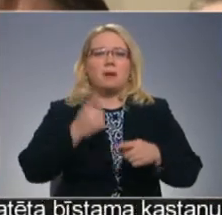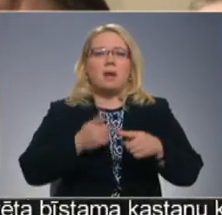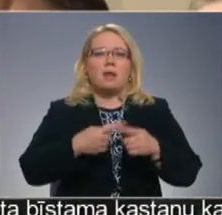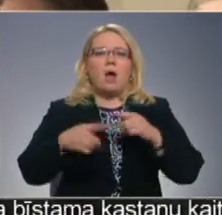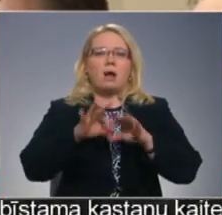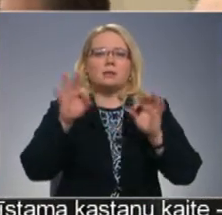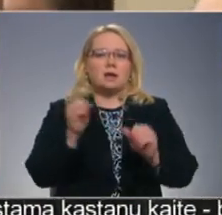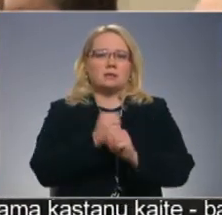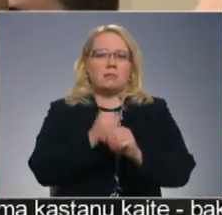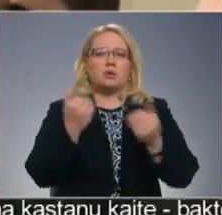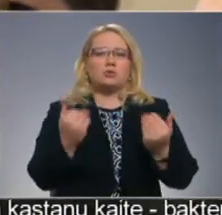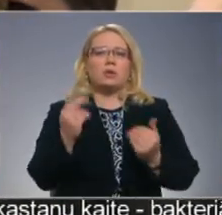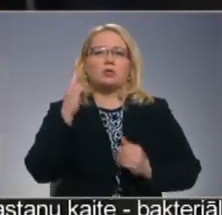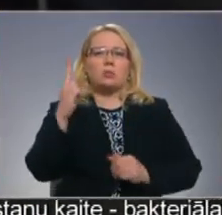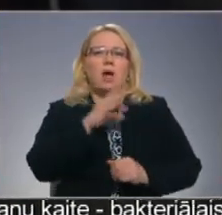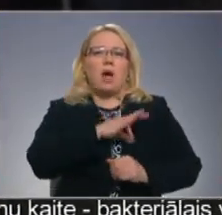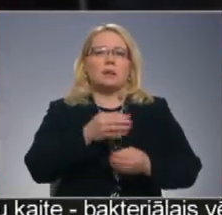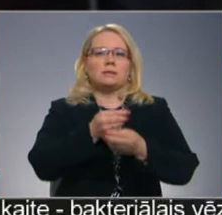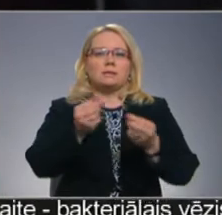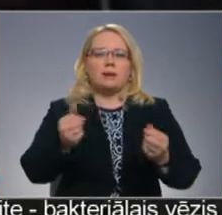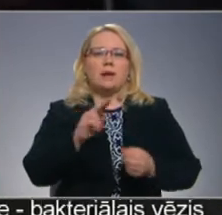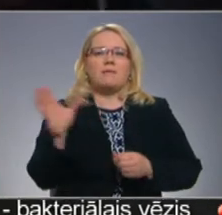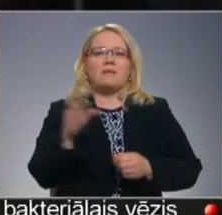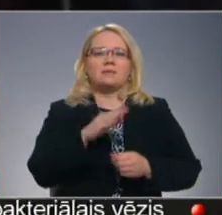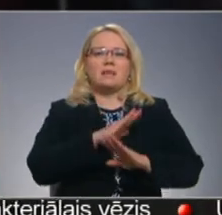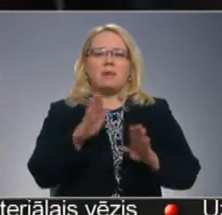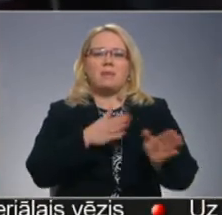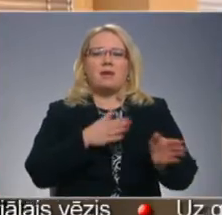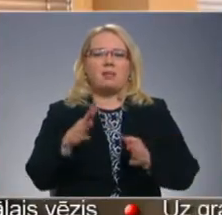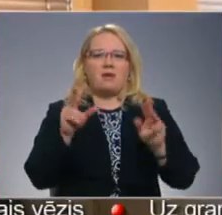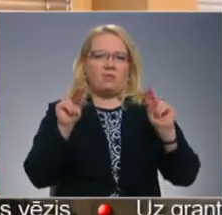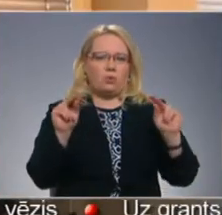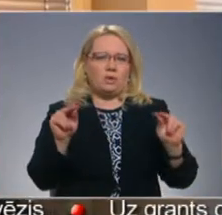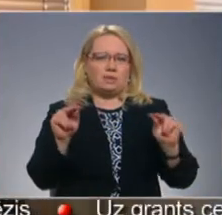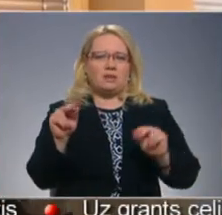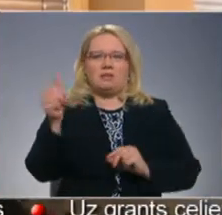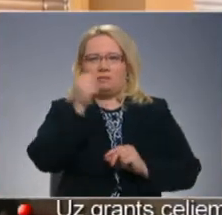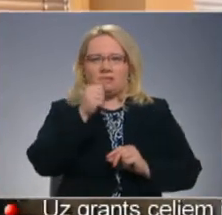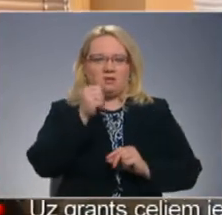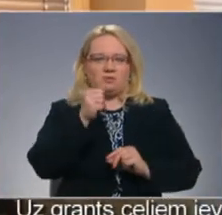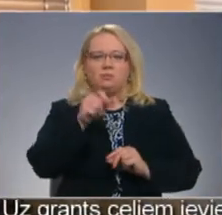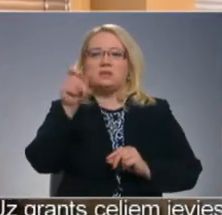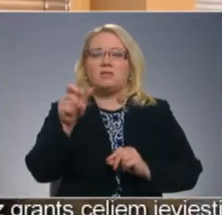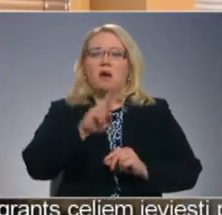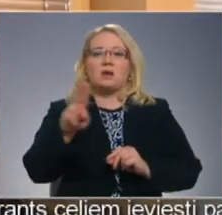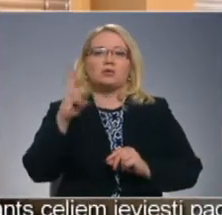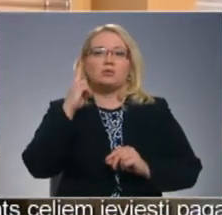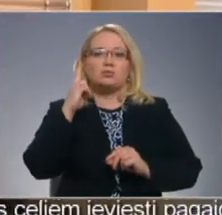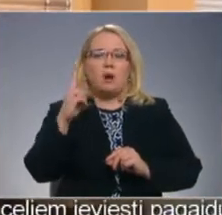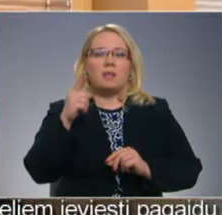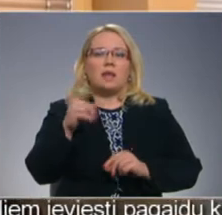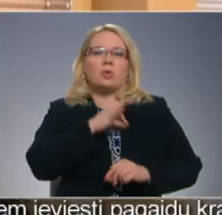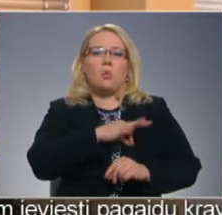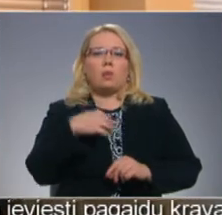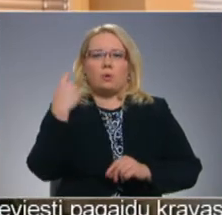darbu. Arī šodien solītajai algas izmaksai ne visi bija gatavi noticēt. Neticu. Cilvēks, kurš mums to soli, te ir